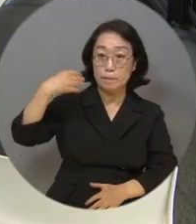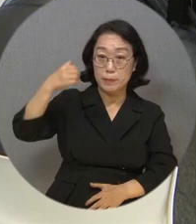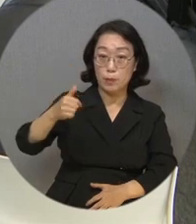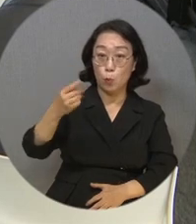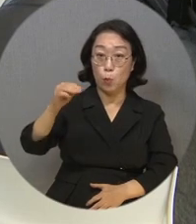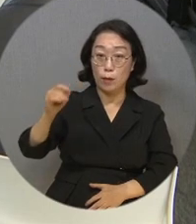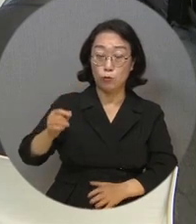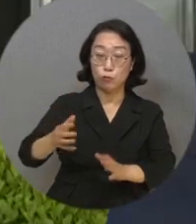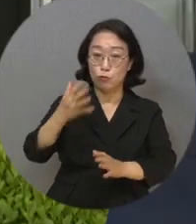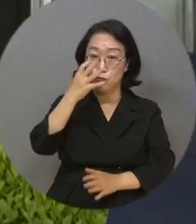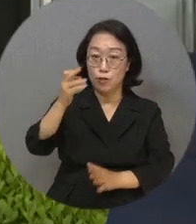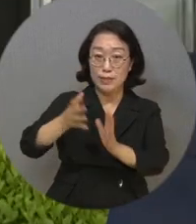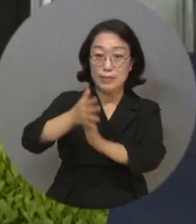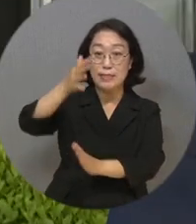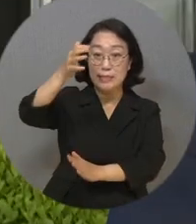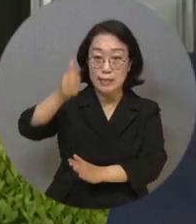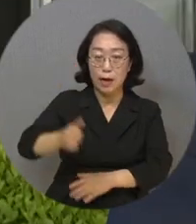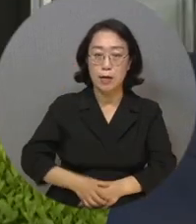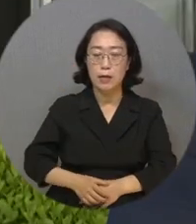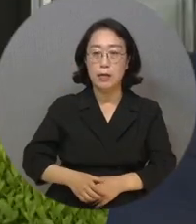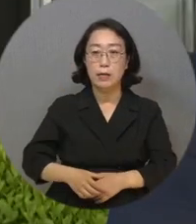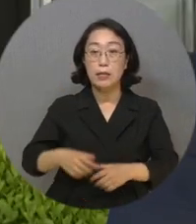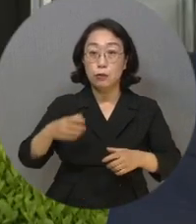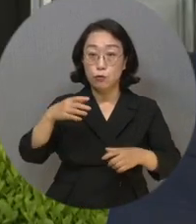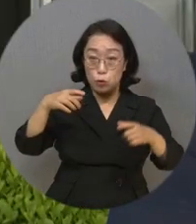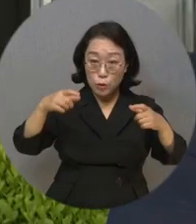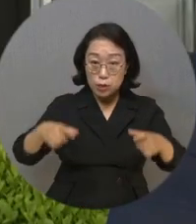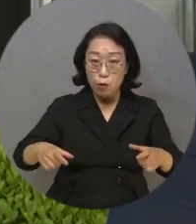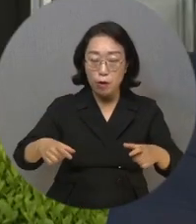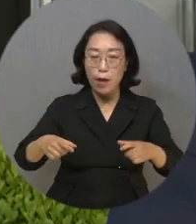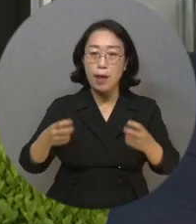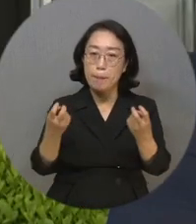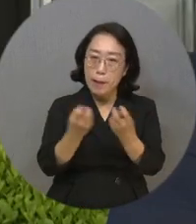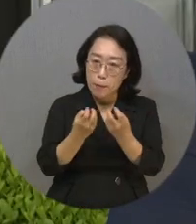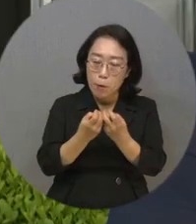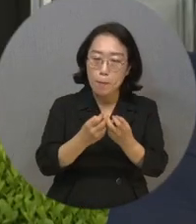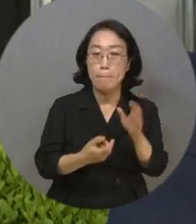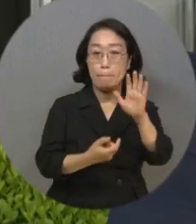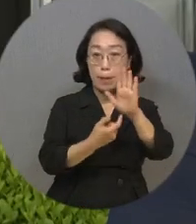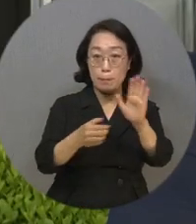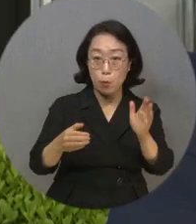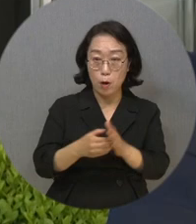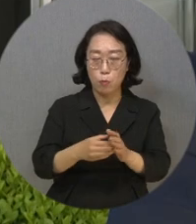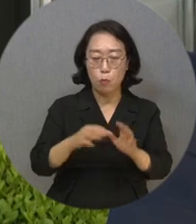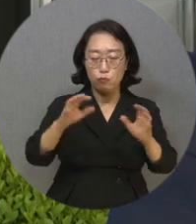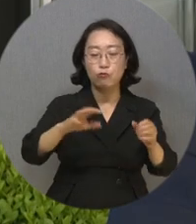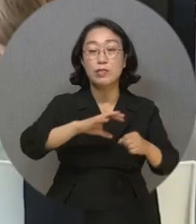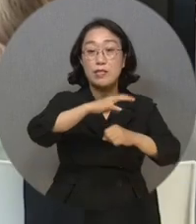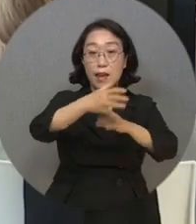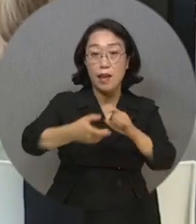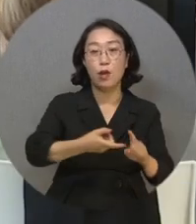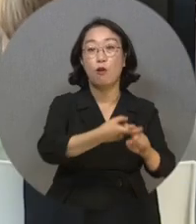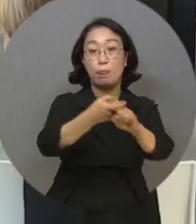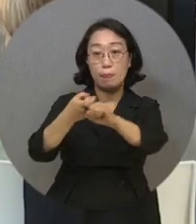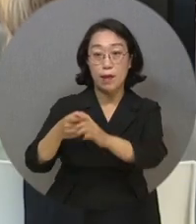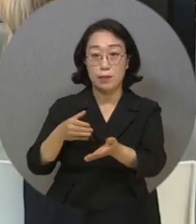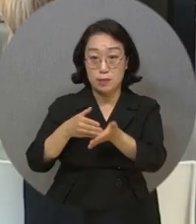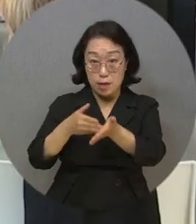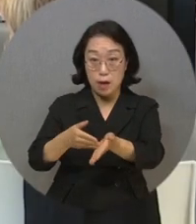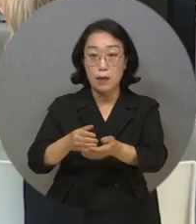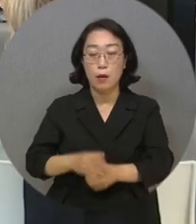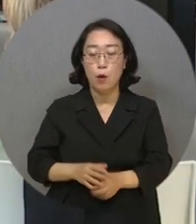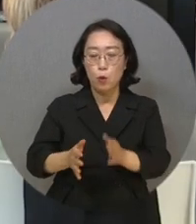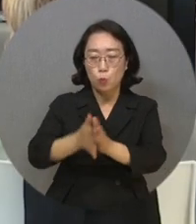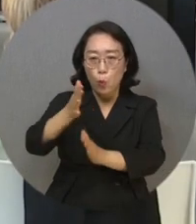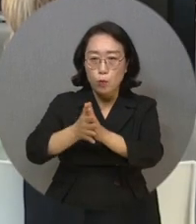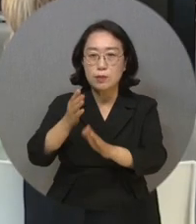노광규 순천시장은 순천의 습지정책 발표와 함께 습지 보존을 위한 국제연대를 제안하며 도시의 지속가능한